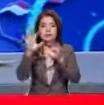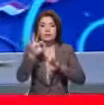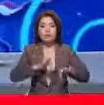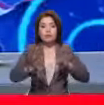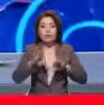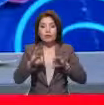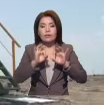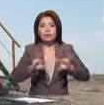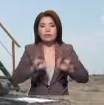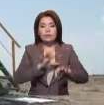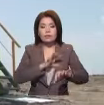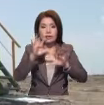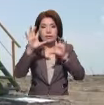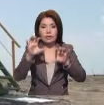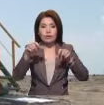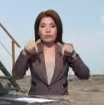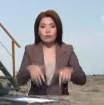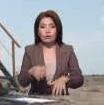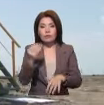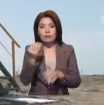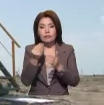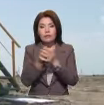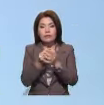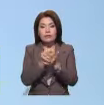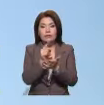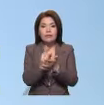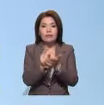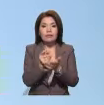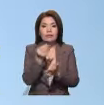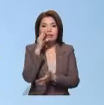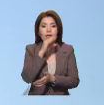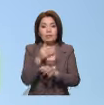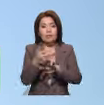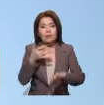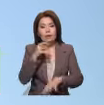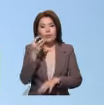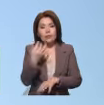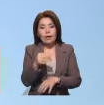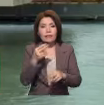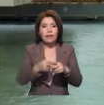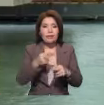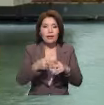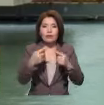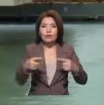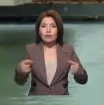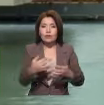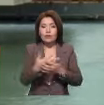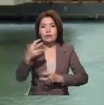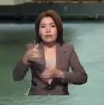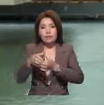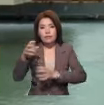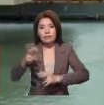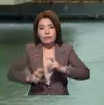жобасы таныстырылды. Заң қабылданса бюджетке қосымша салық түспек. Себебі осыған дейін мұнай, метал және басқа да тауарларды шығаратын